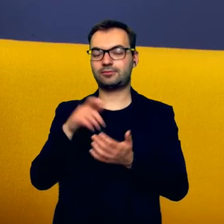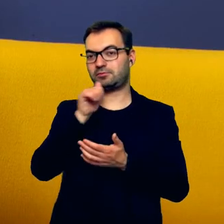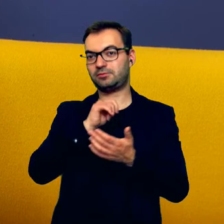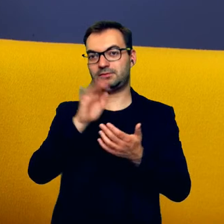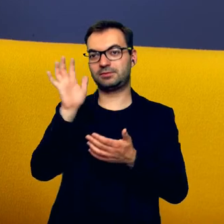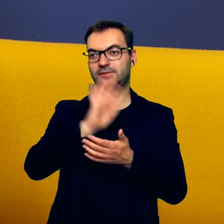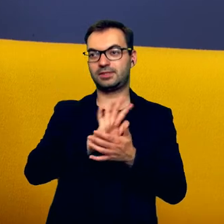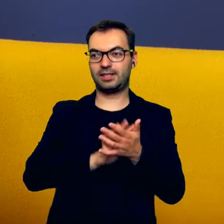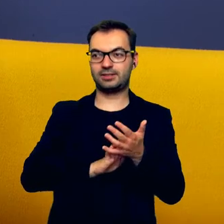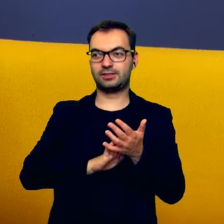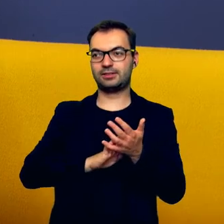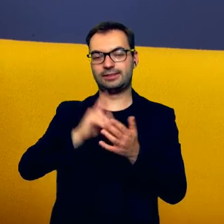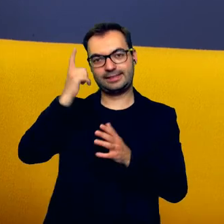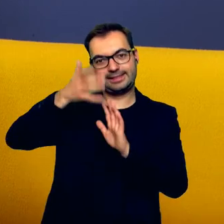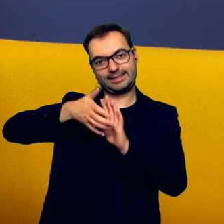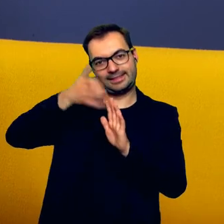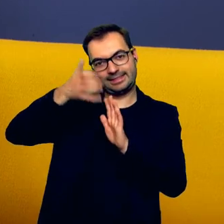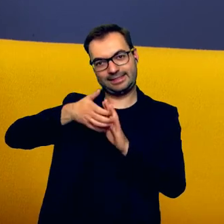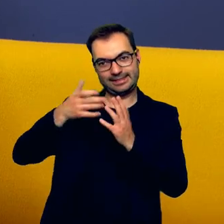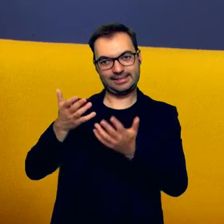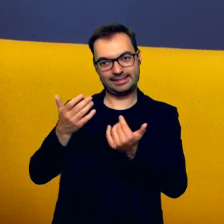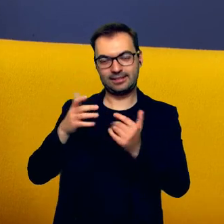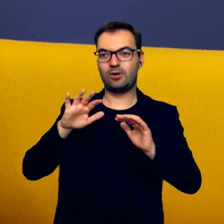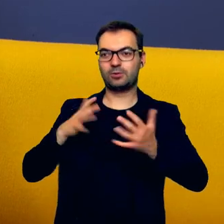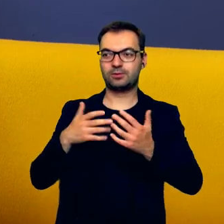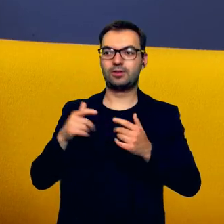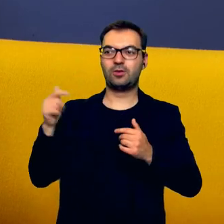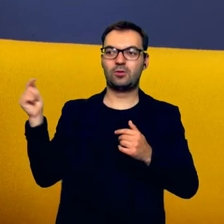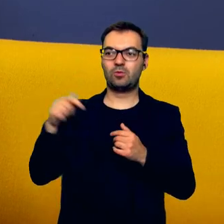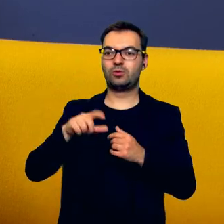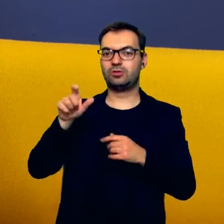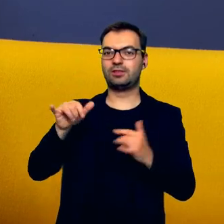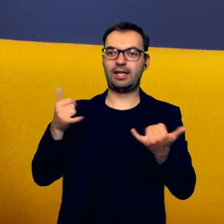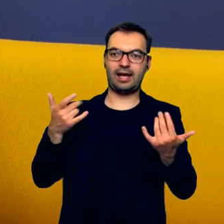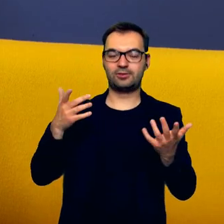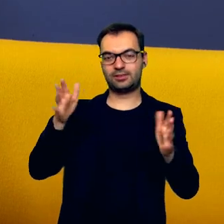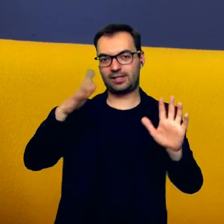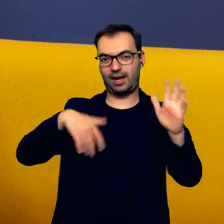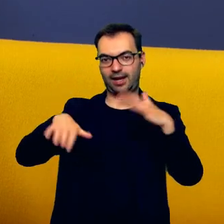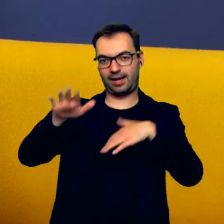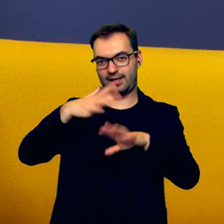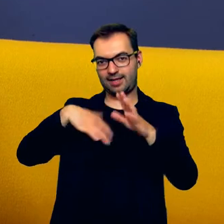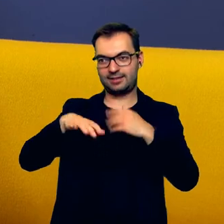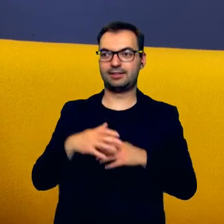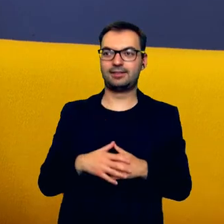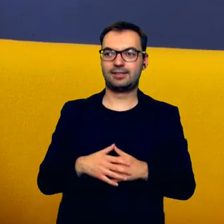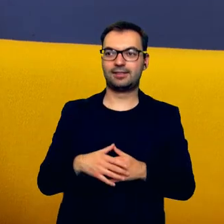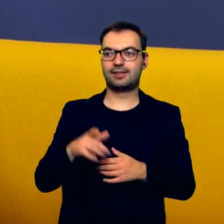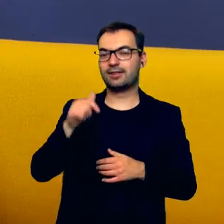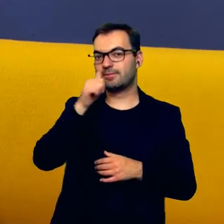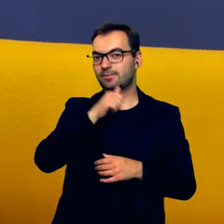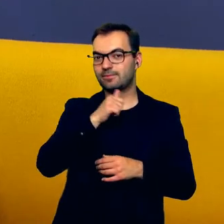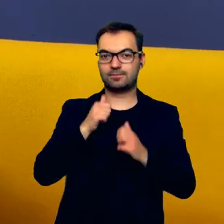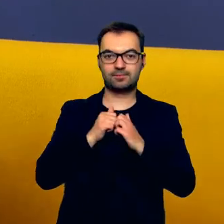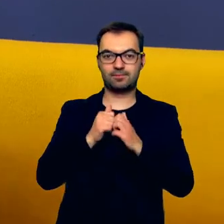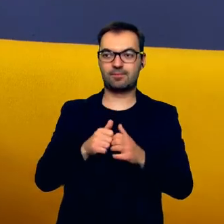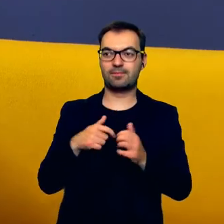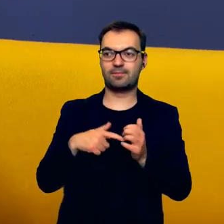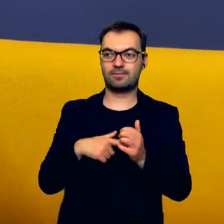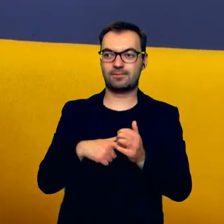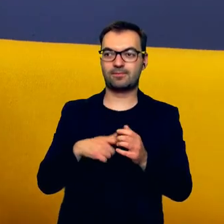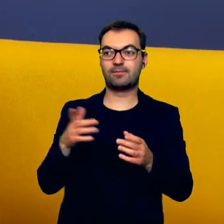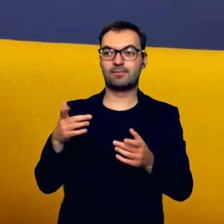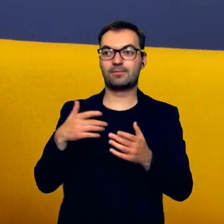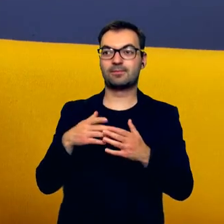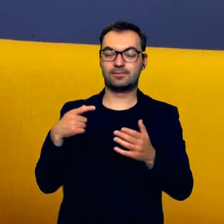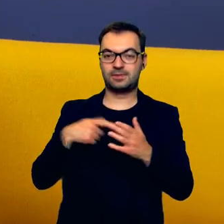treść z jej głowy wydobyć. Czyli mówiąc krótko, musi ją jakoś zauroczyć. I to jest jego tajna misja, która kieruje